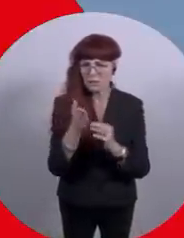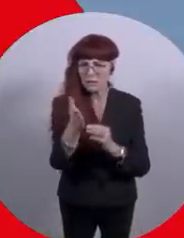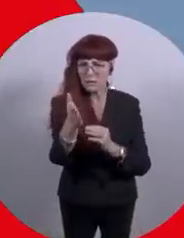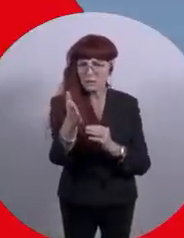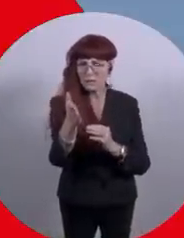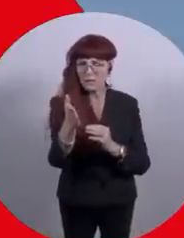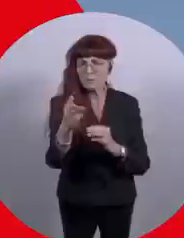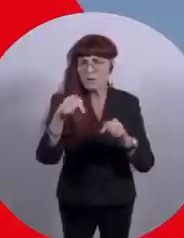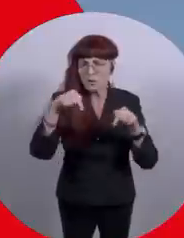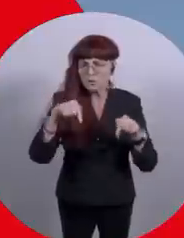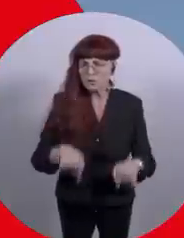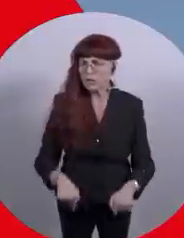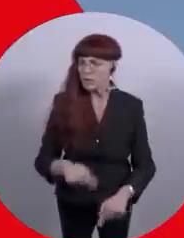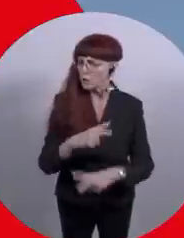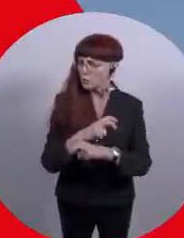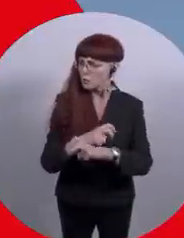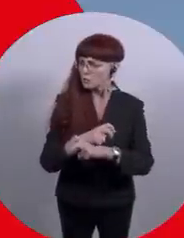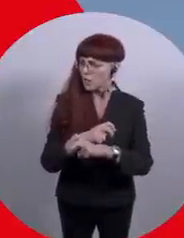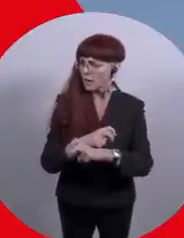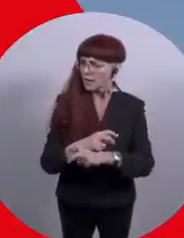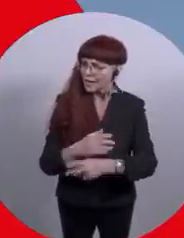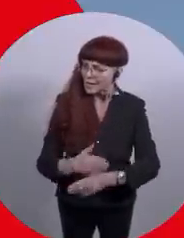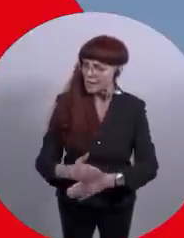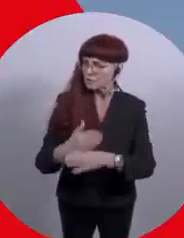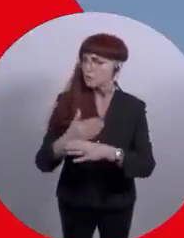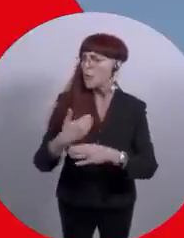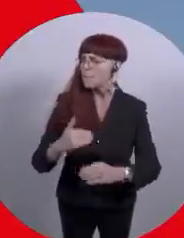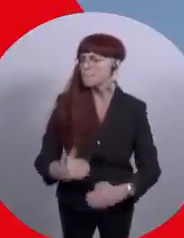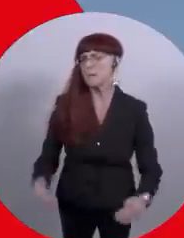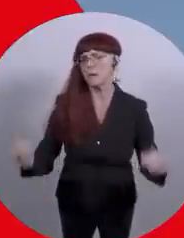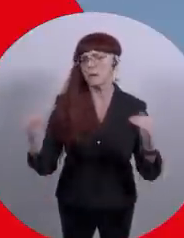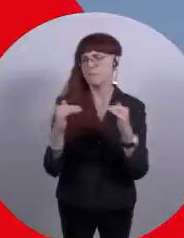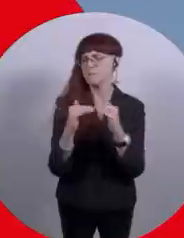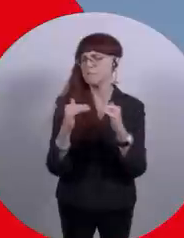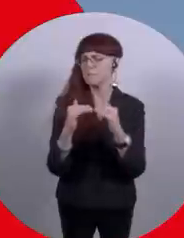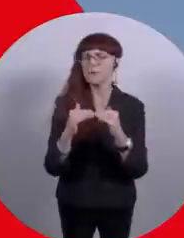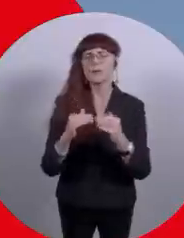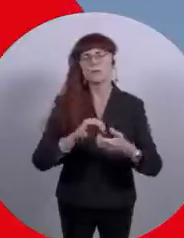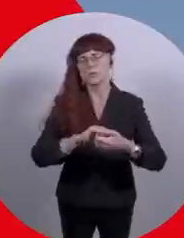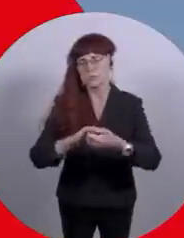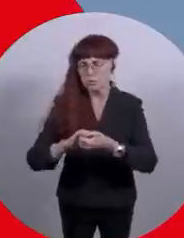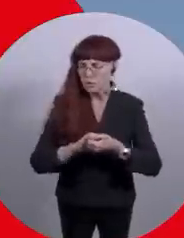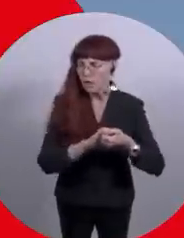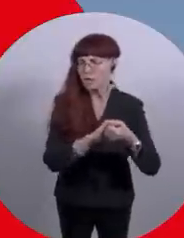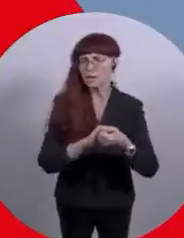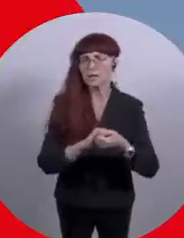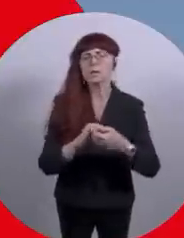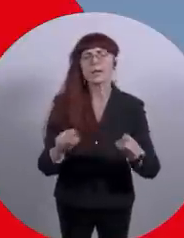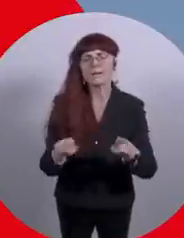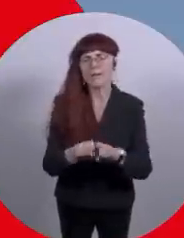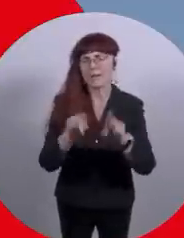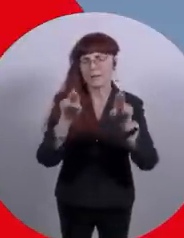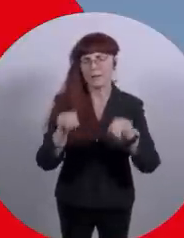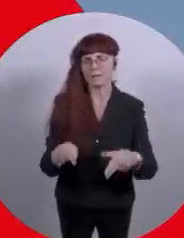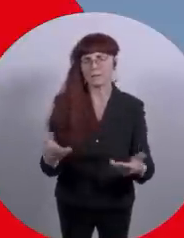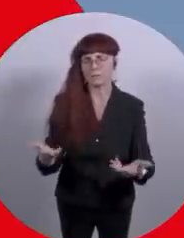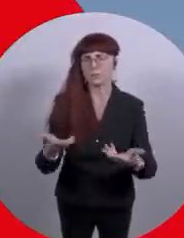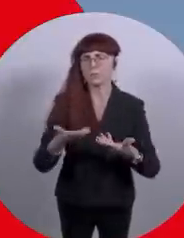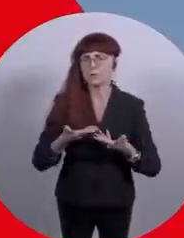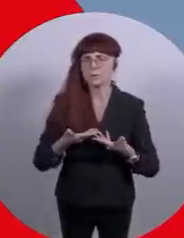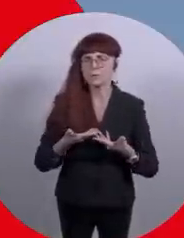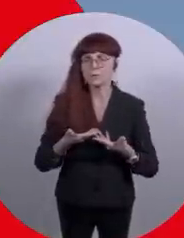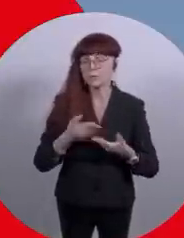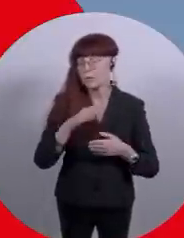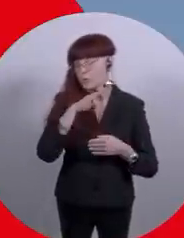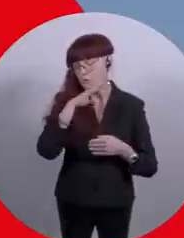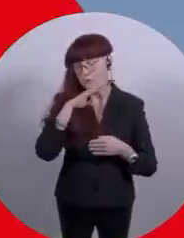in diesem Land für mehr Gerechtigkeit Solidarität und Gleichberechtigung sorgt hat und viele